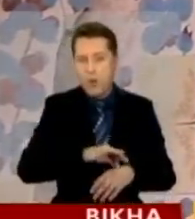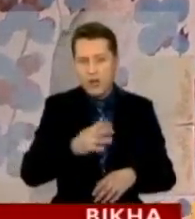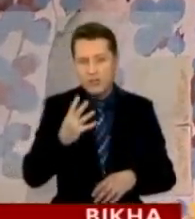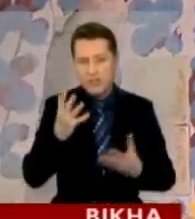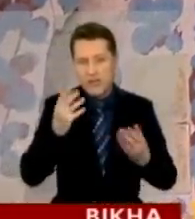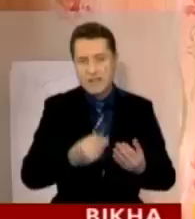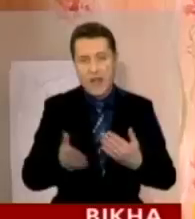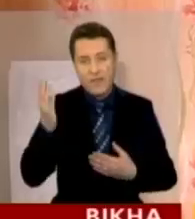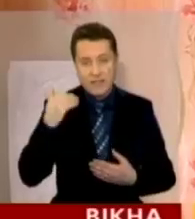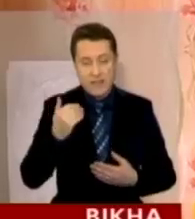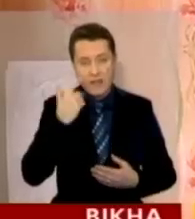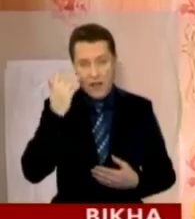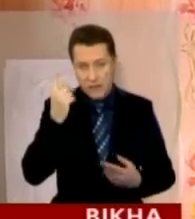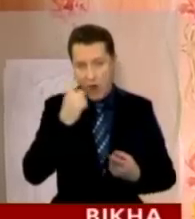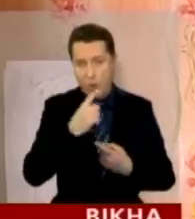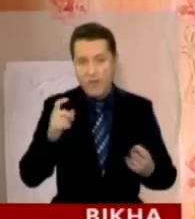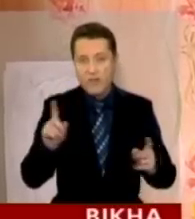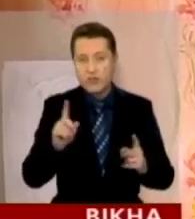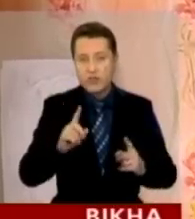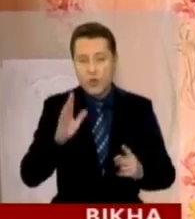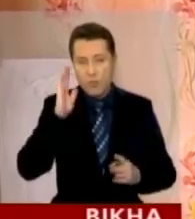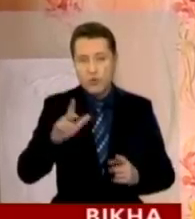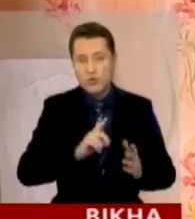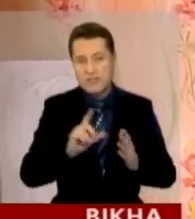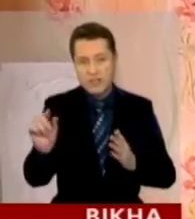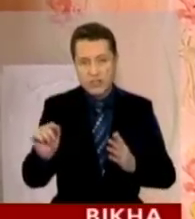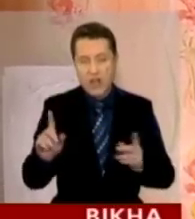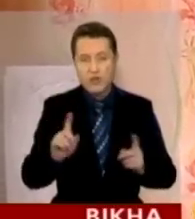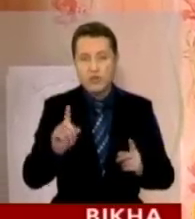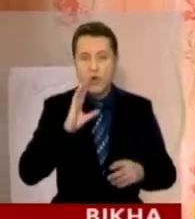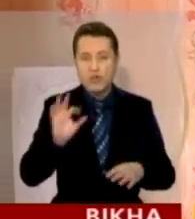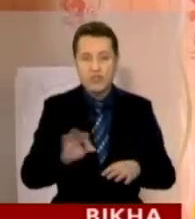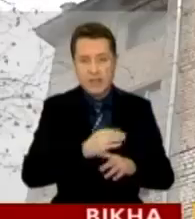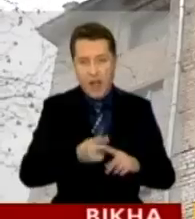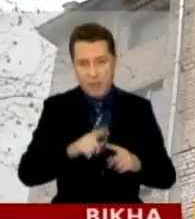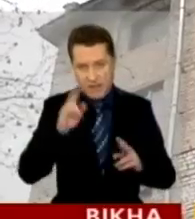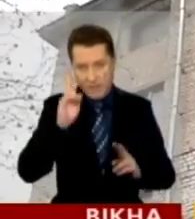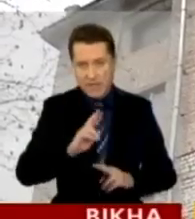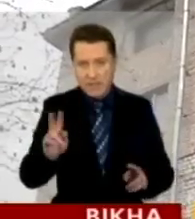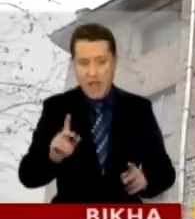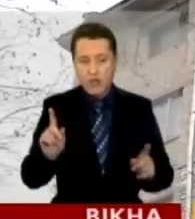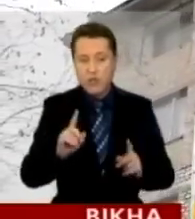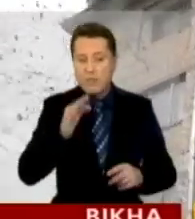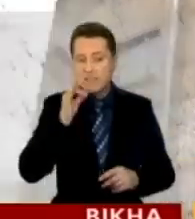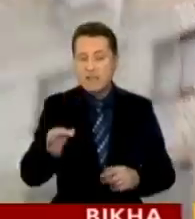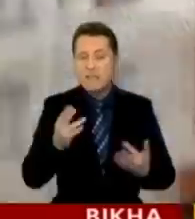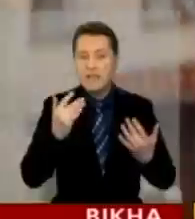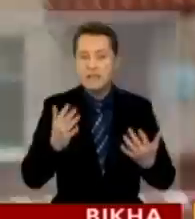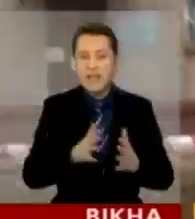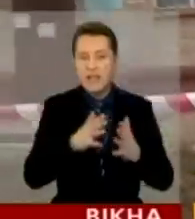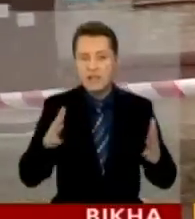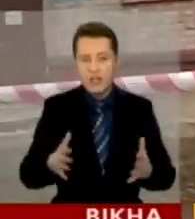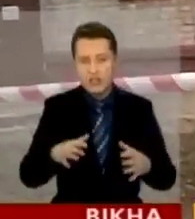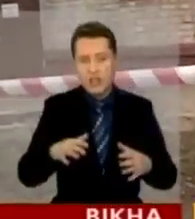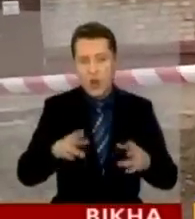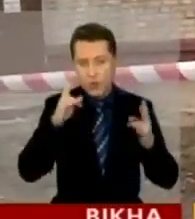дні назад, коли він об'явив, що вони будуть з'їжджати. Що жена об этом не знає. Аби сказати, наскільки значні ушкодження та